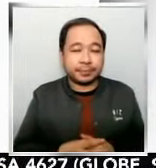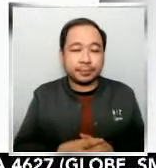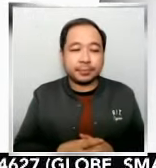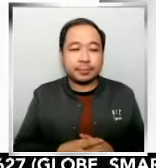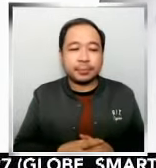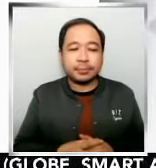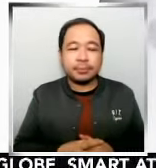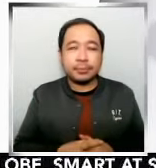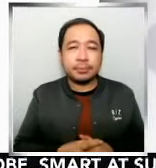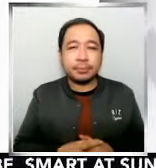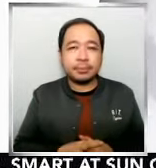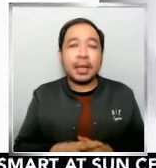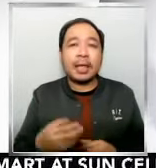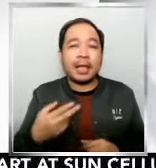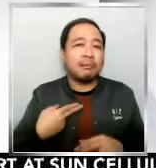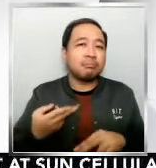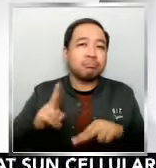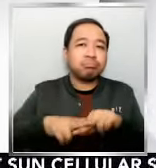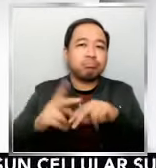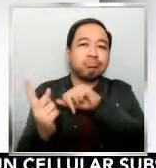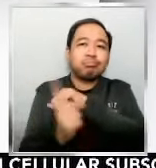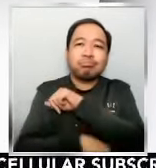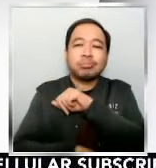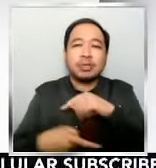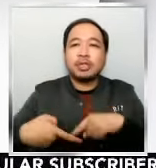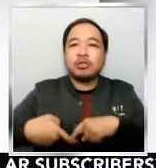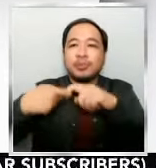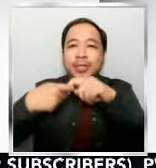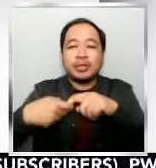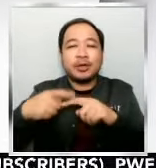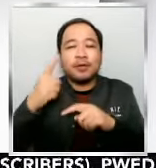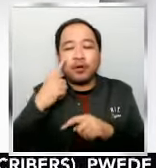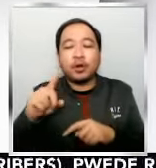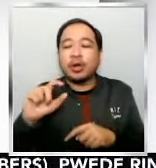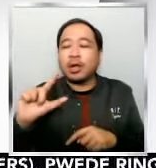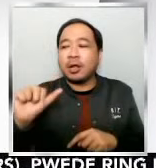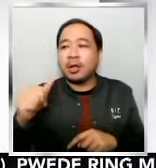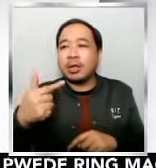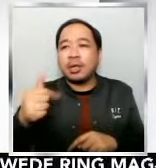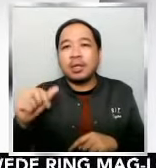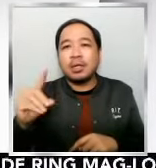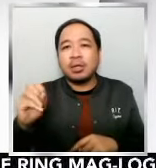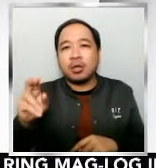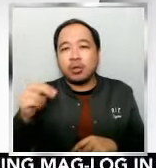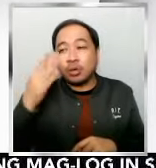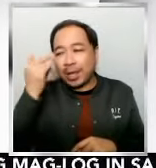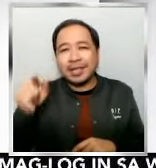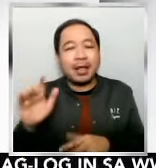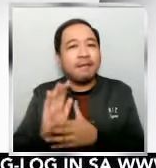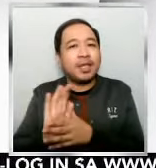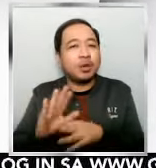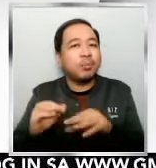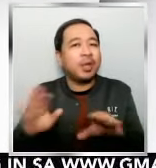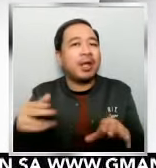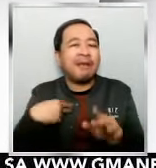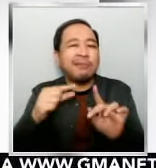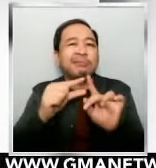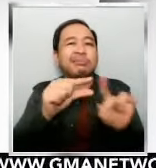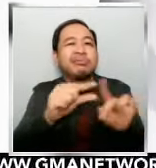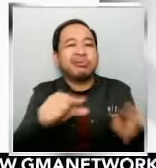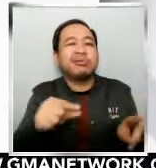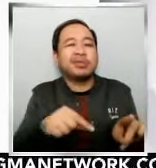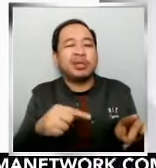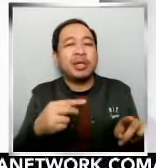Pinatawan ng preventive suspension ng Korte Suprema si Attorney Larry Gadon. Bunsod ng kanyang viral video kung saan minumura niya ang mamamahayag na si Raisa